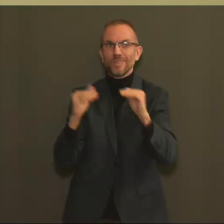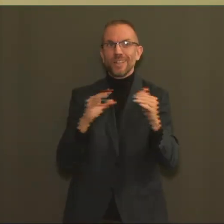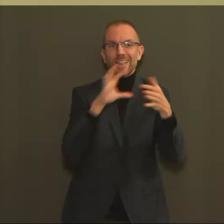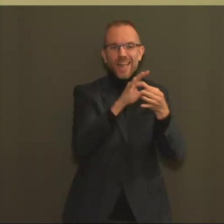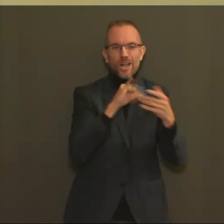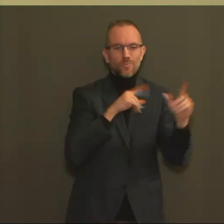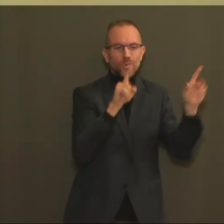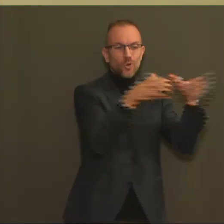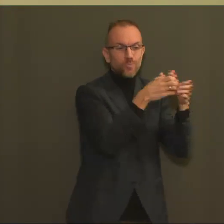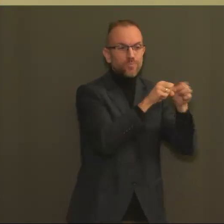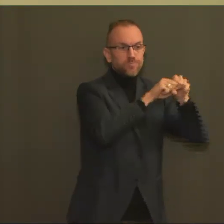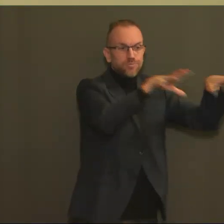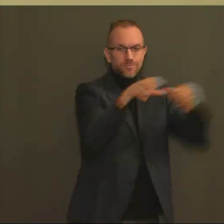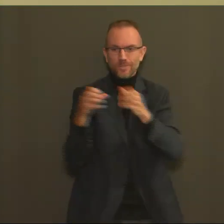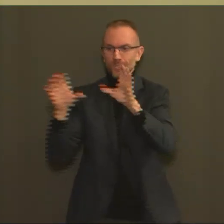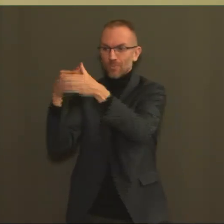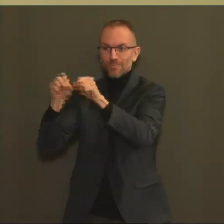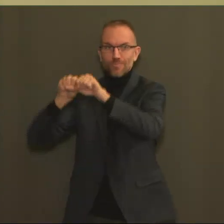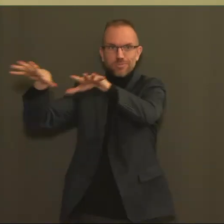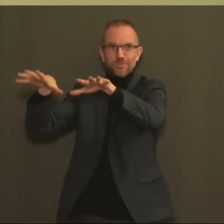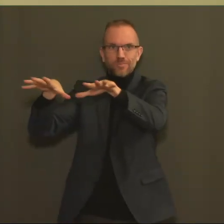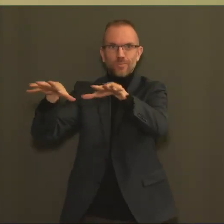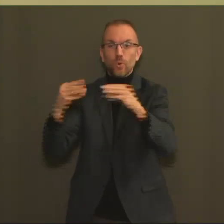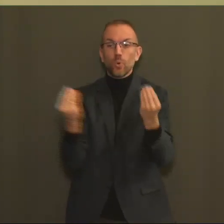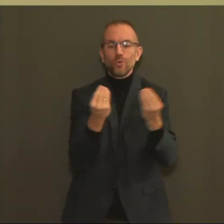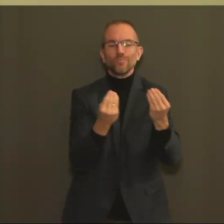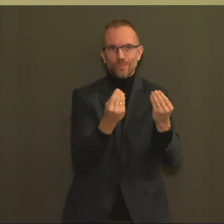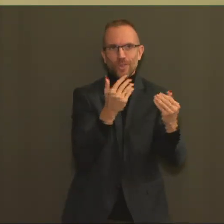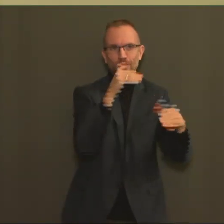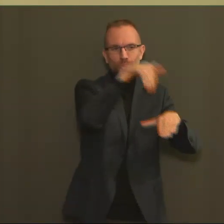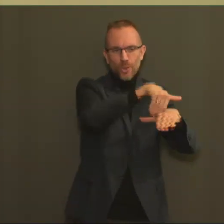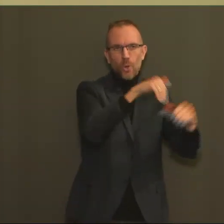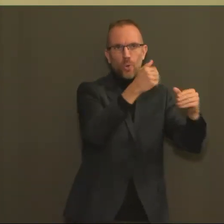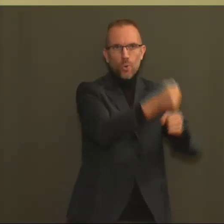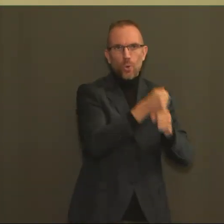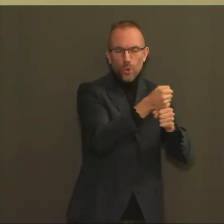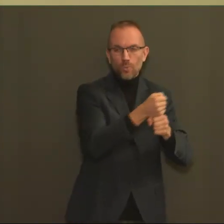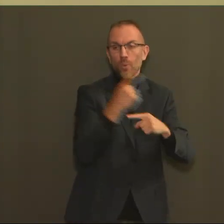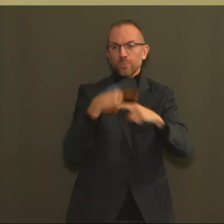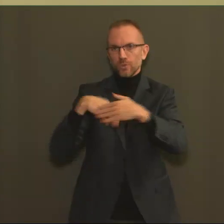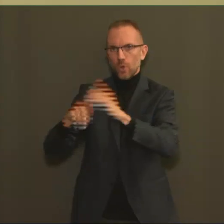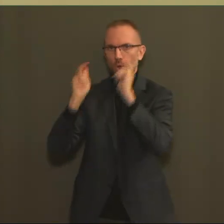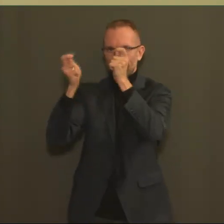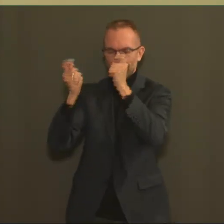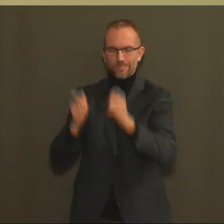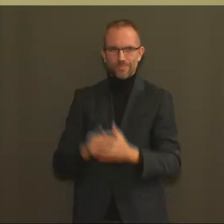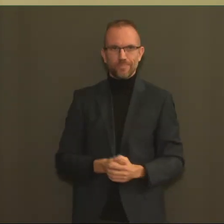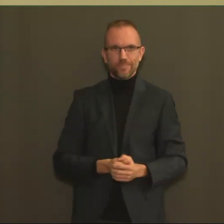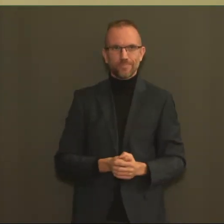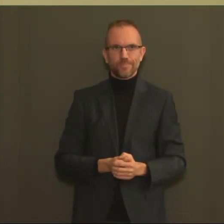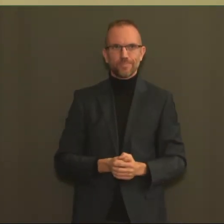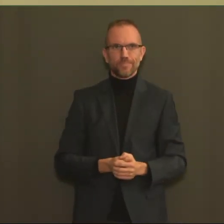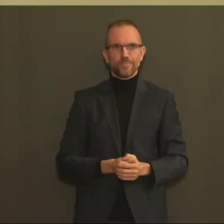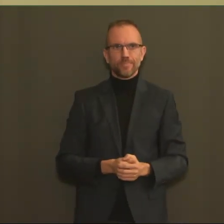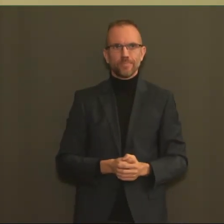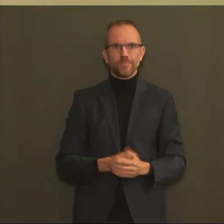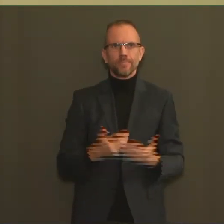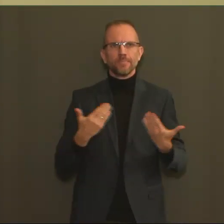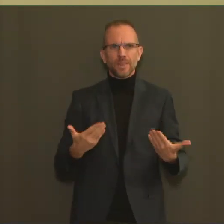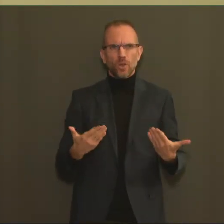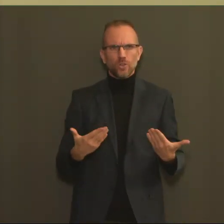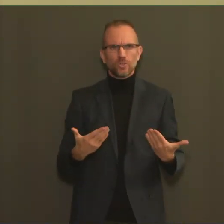dan die bijzondere pokéball dus op je toe connie voor die nobele absolute k ze